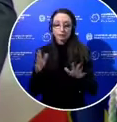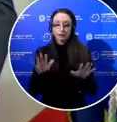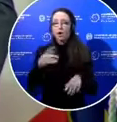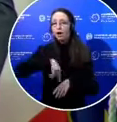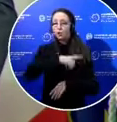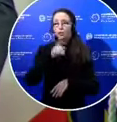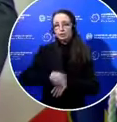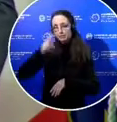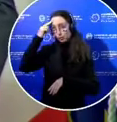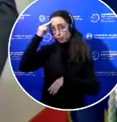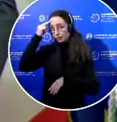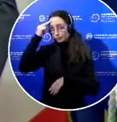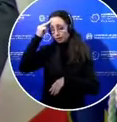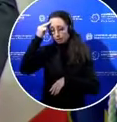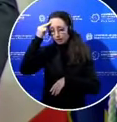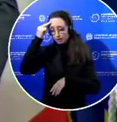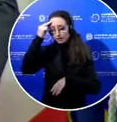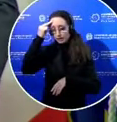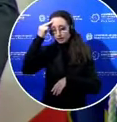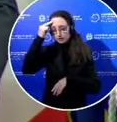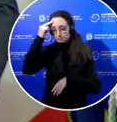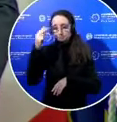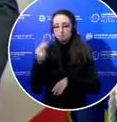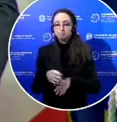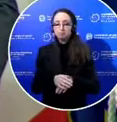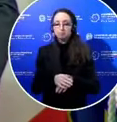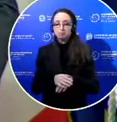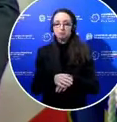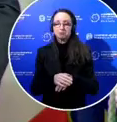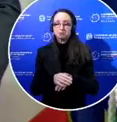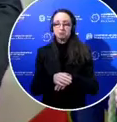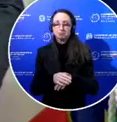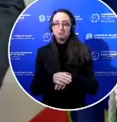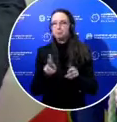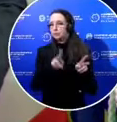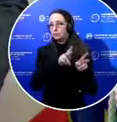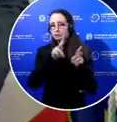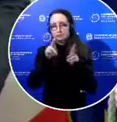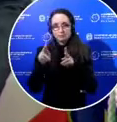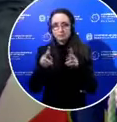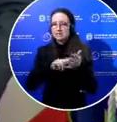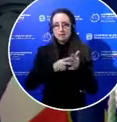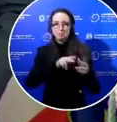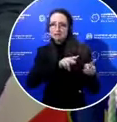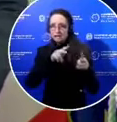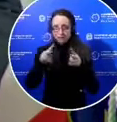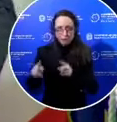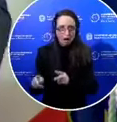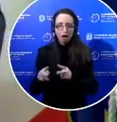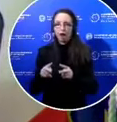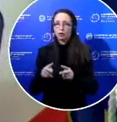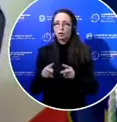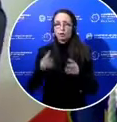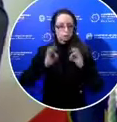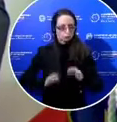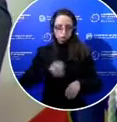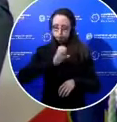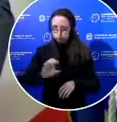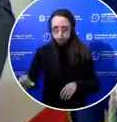ha chiamato il nostro sistema sanitario e tutte le istituzioni a concentrarsi su una battaglia che è stata